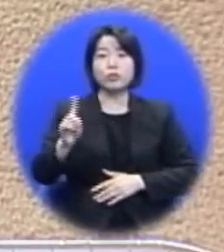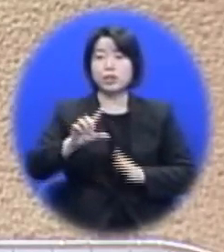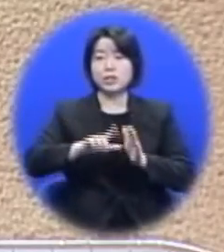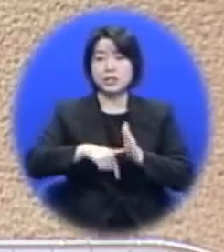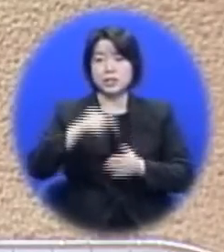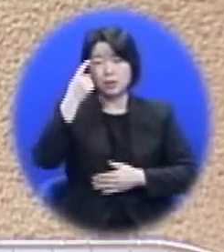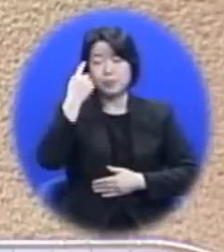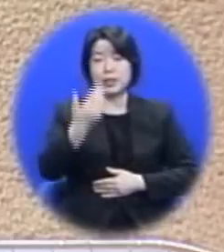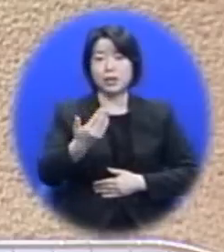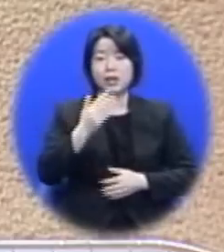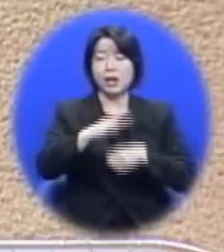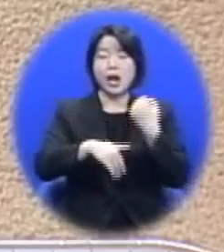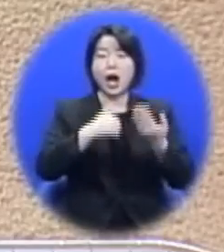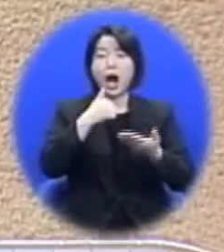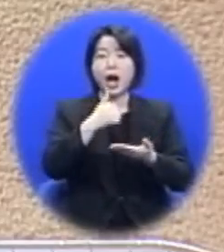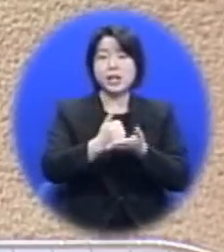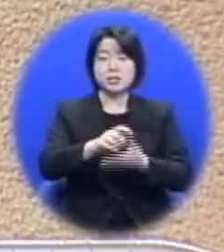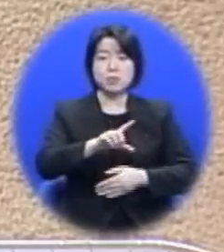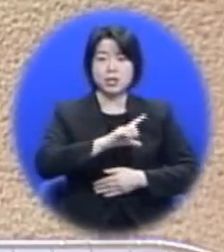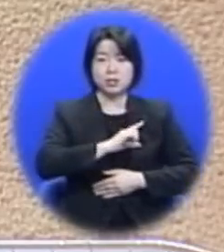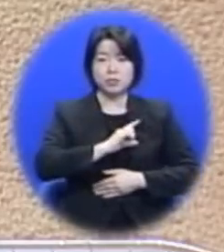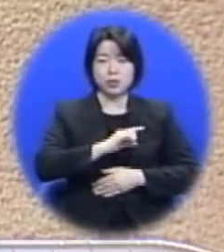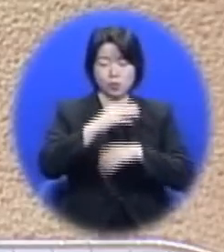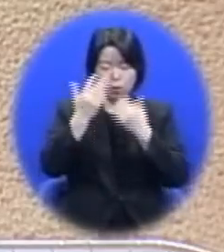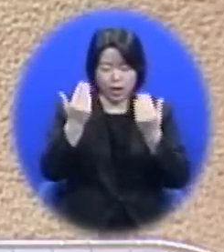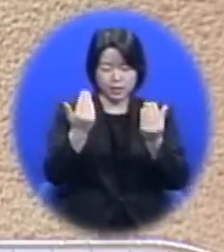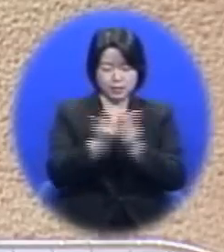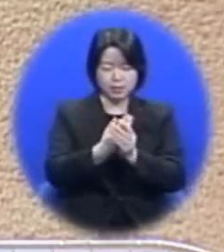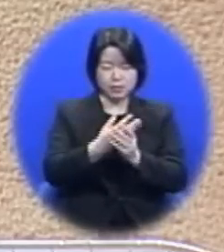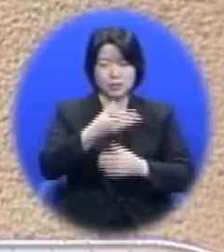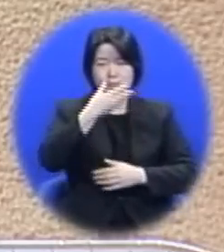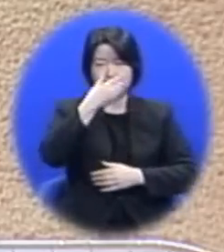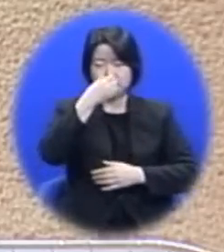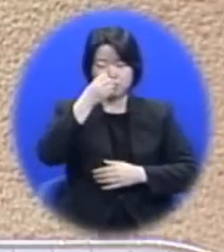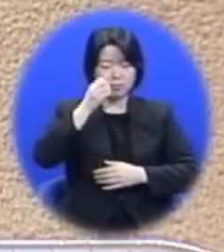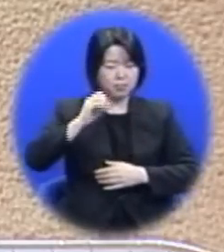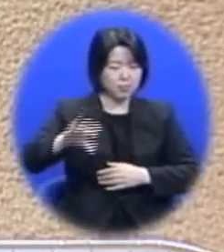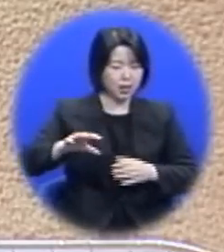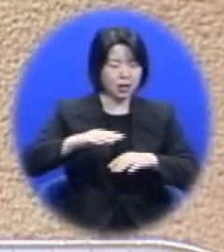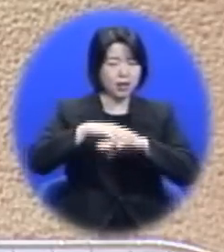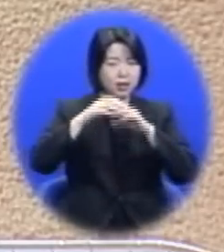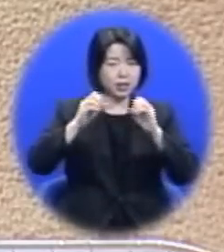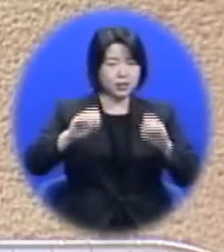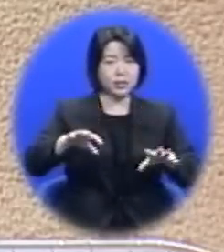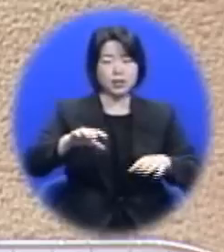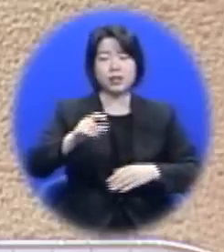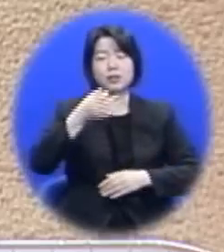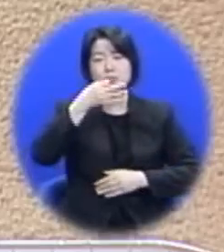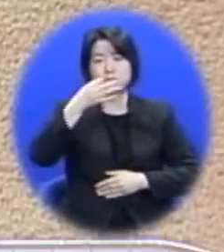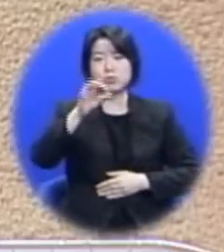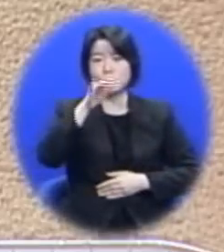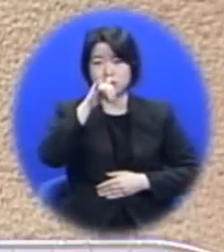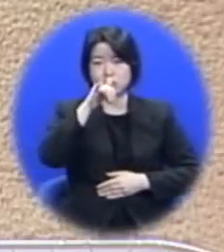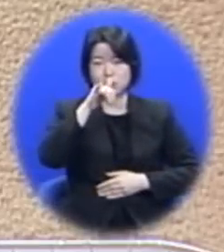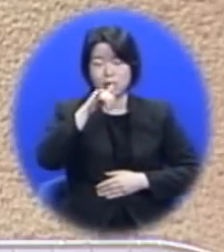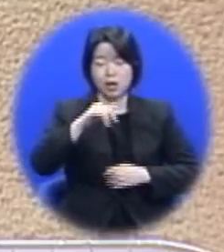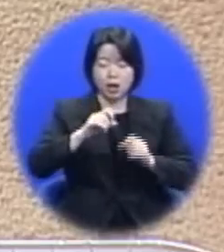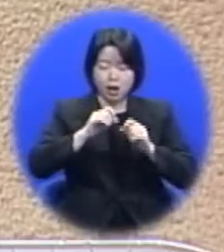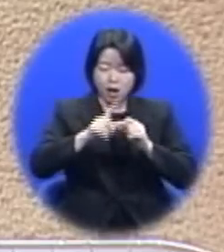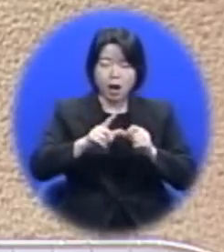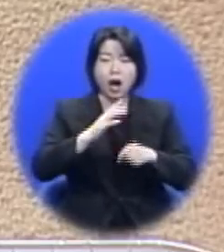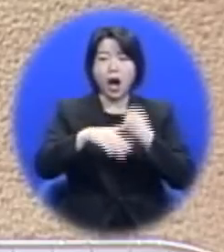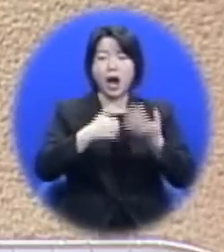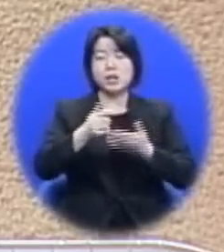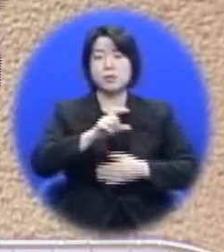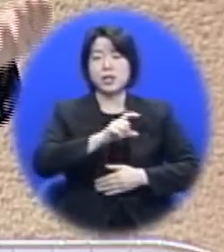하나님의 이름이 완전히 망령되이 일컬음을 받는 시대입니다. 거의 하나님의 이름은 욕처럼 쓰여집니다.